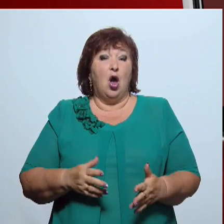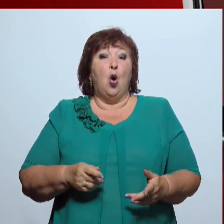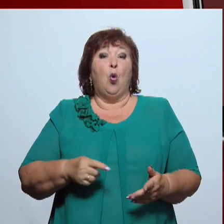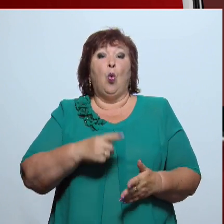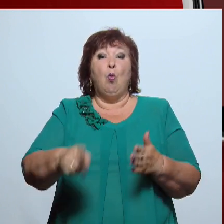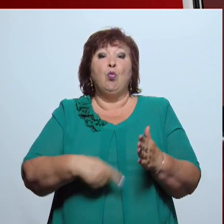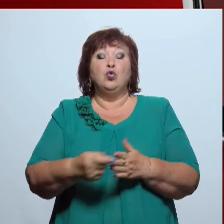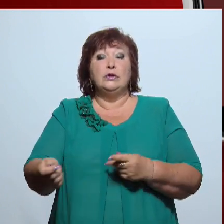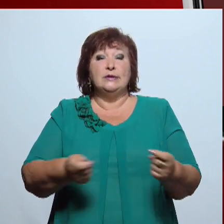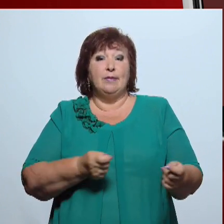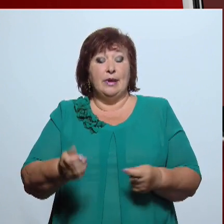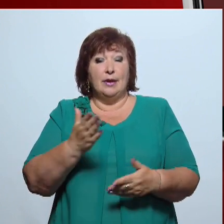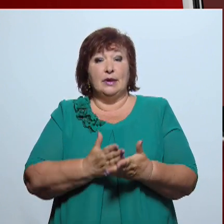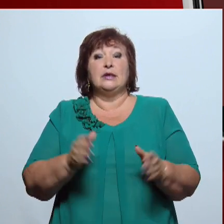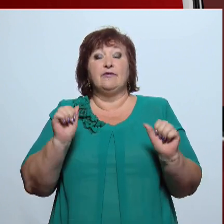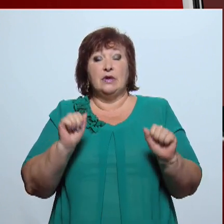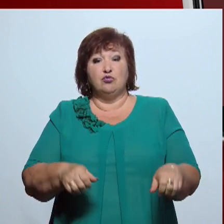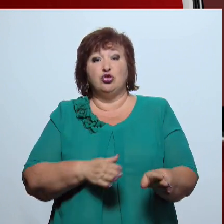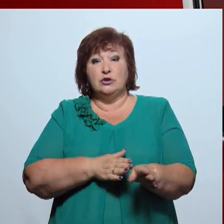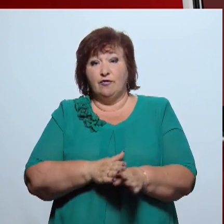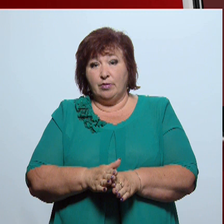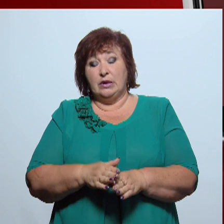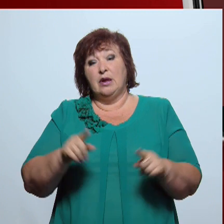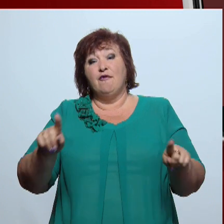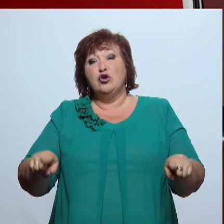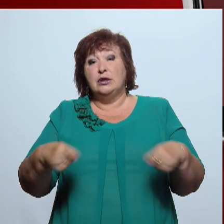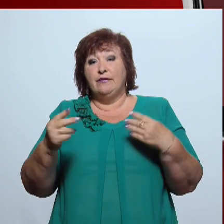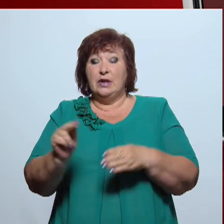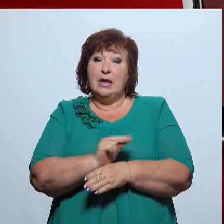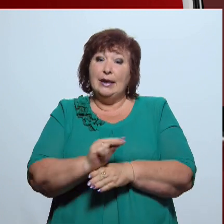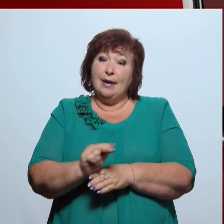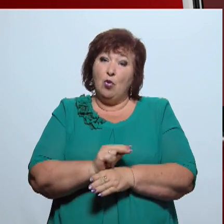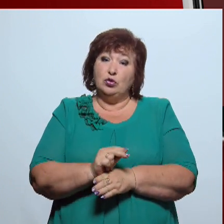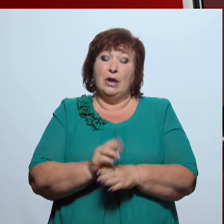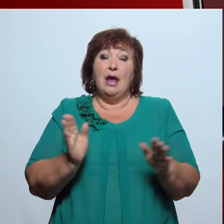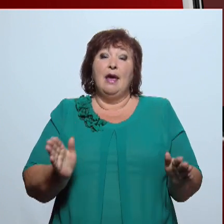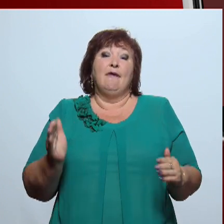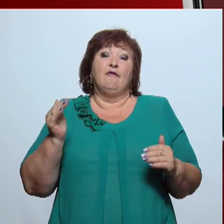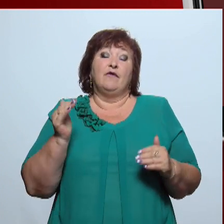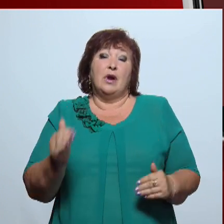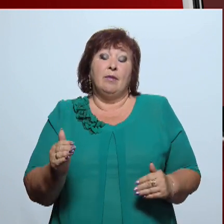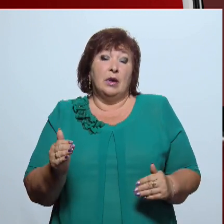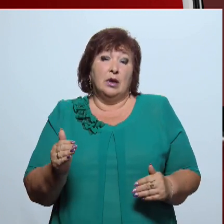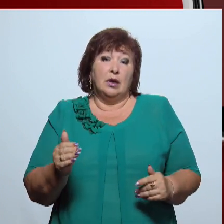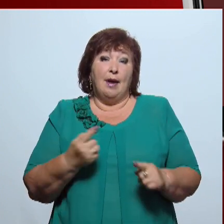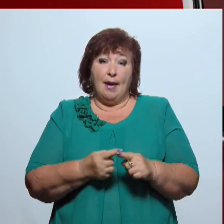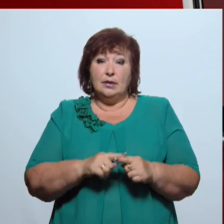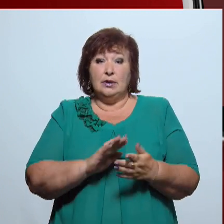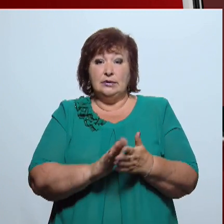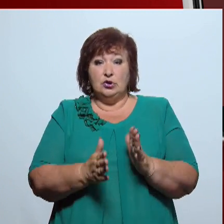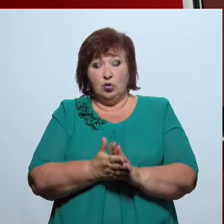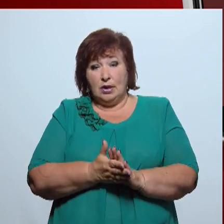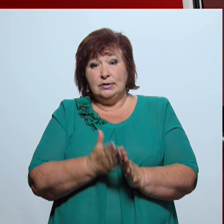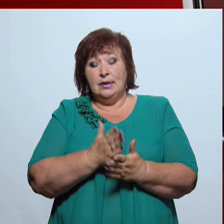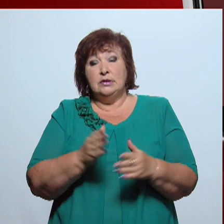есть возможность выполнить восстановительный ремонт. И в рамках вот данной ситуации